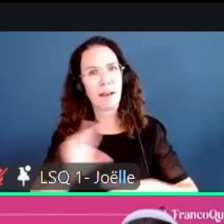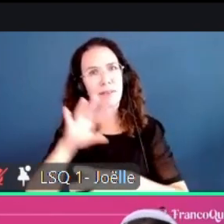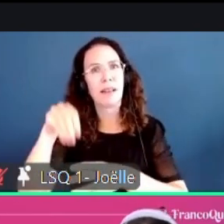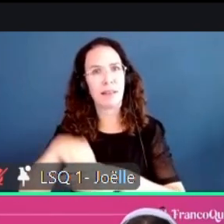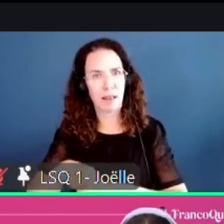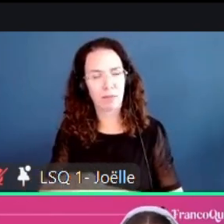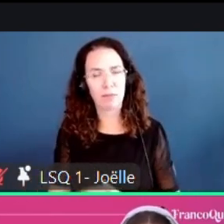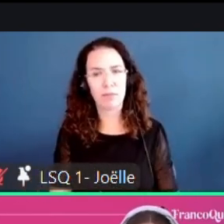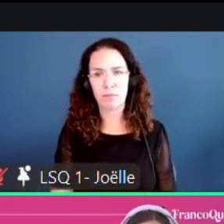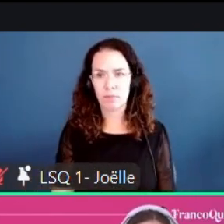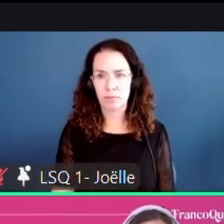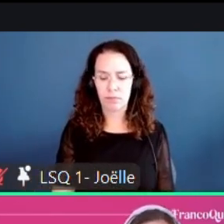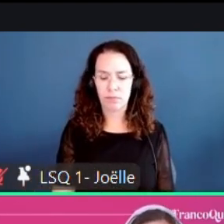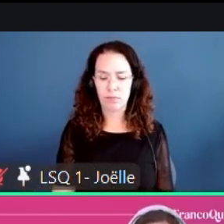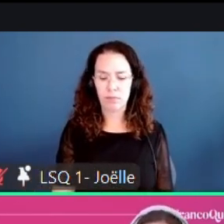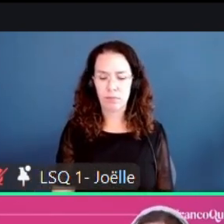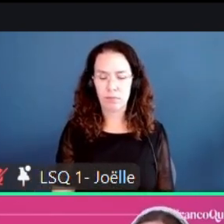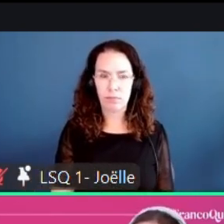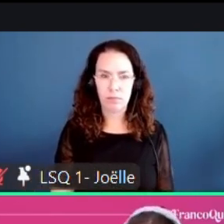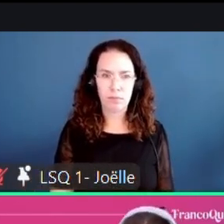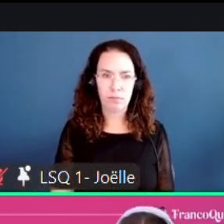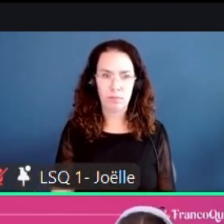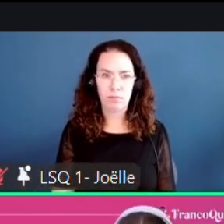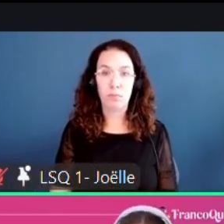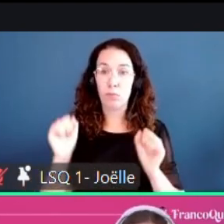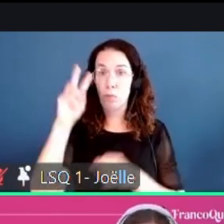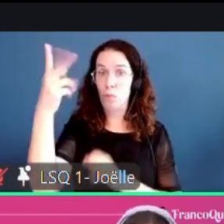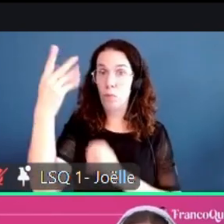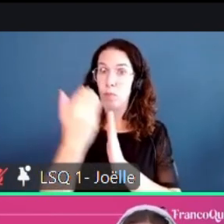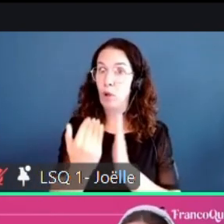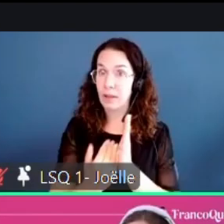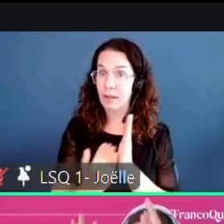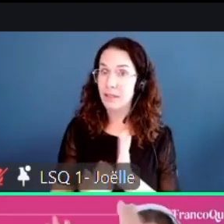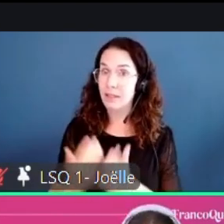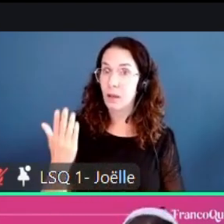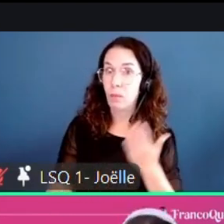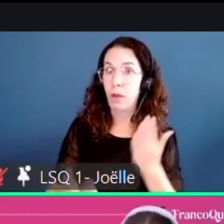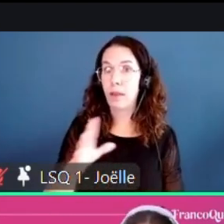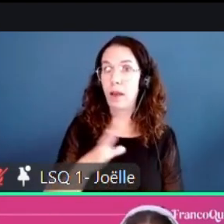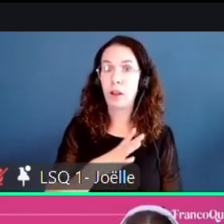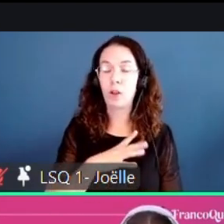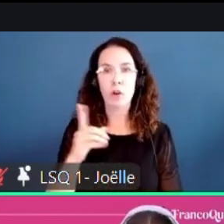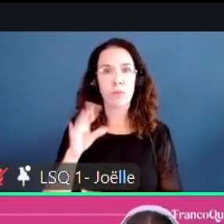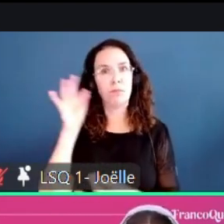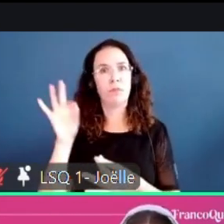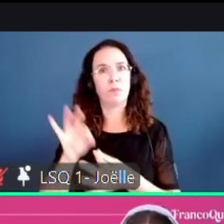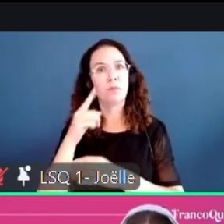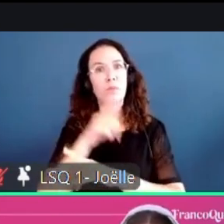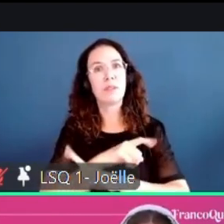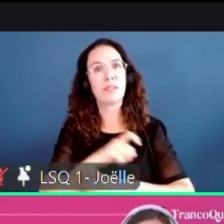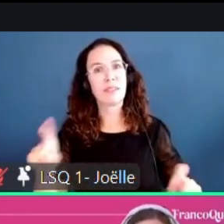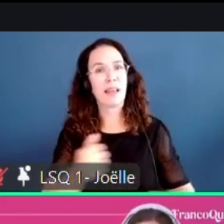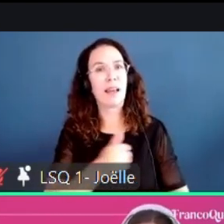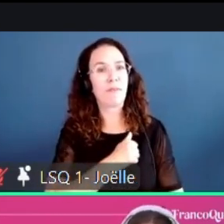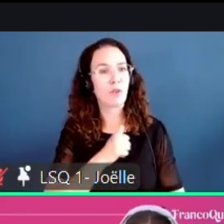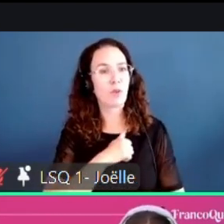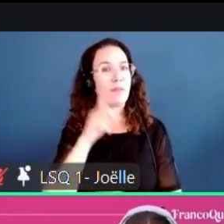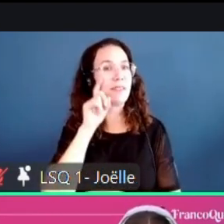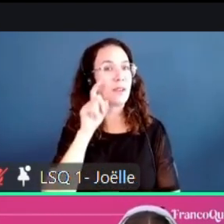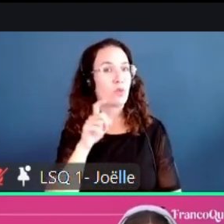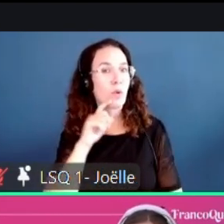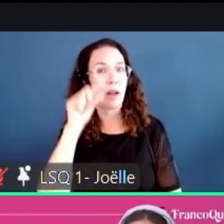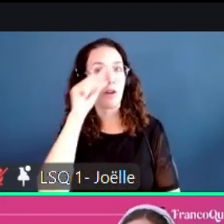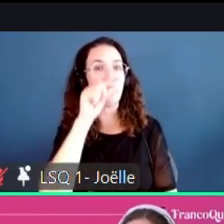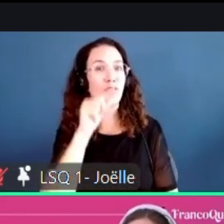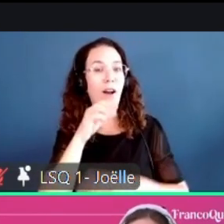sexuelle et de genre. Donc là, on peut parler d'une politique qui, en soi, est spécifique à la diversité affective, sexuelle et de genre, donc sur